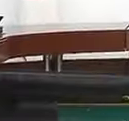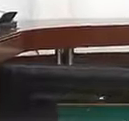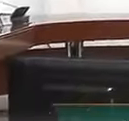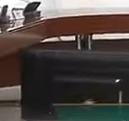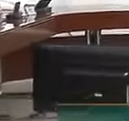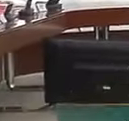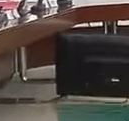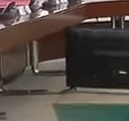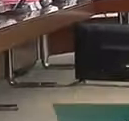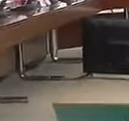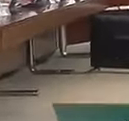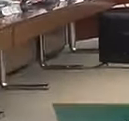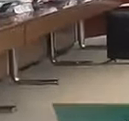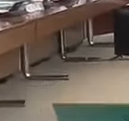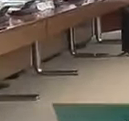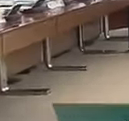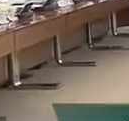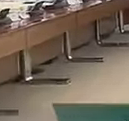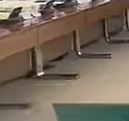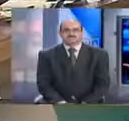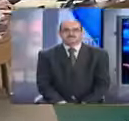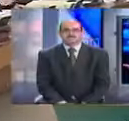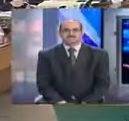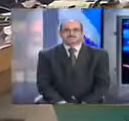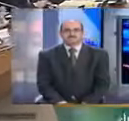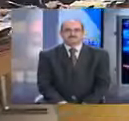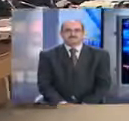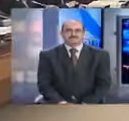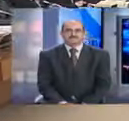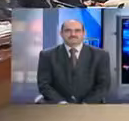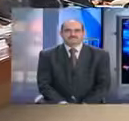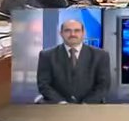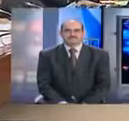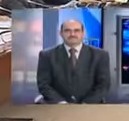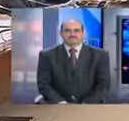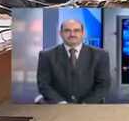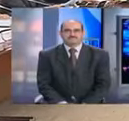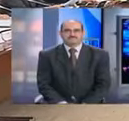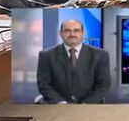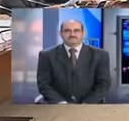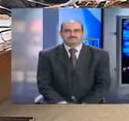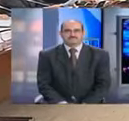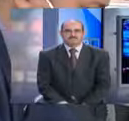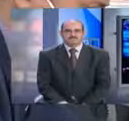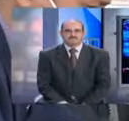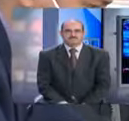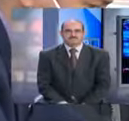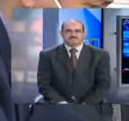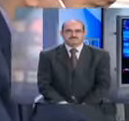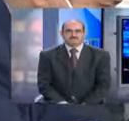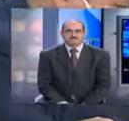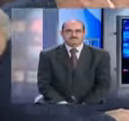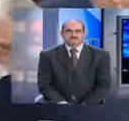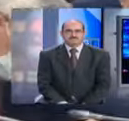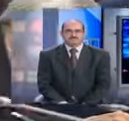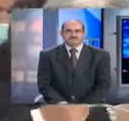بعد الاستماع إلى العرض المقدم من قبل السيد الوزير الأول حول النشاط الحكومي خلال الأسبوعين الأخيرين،